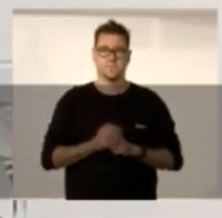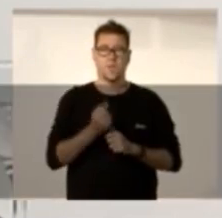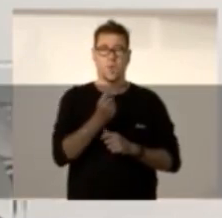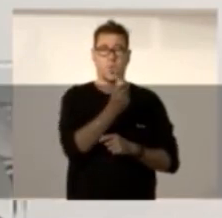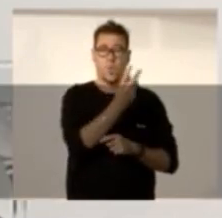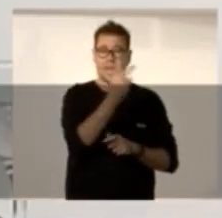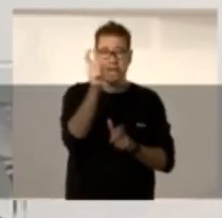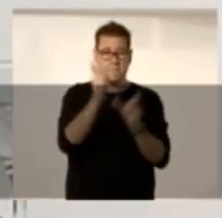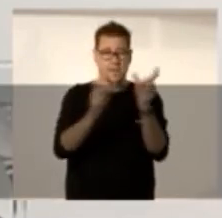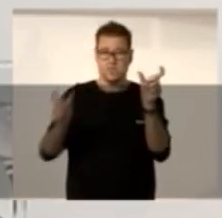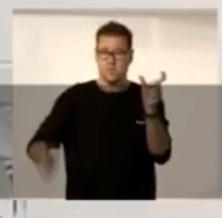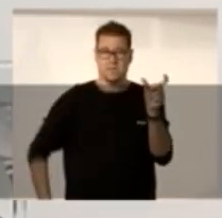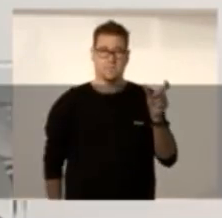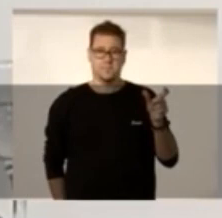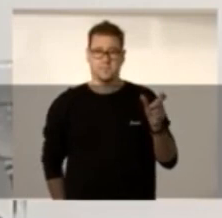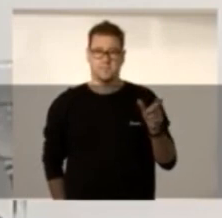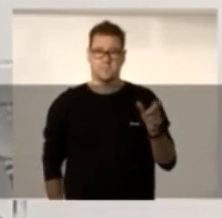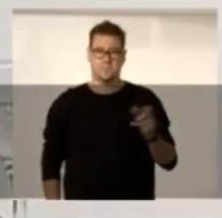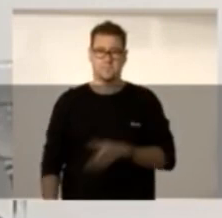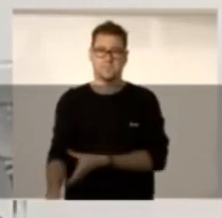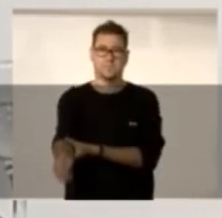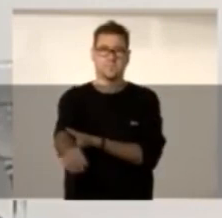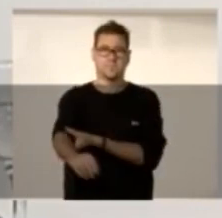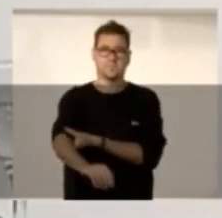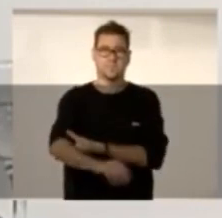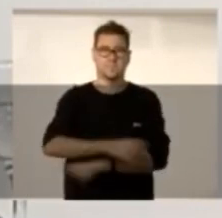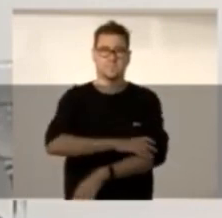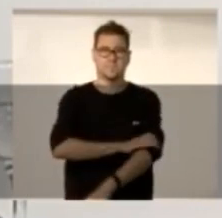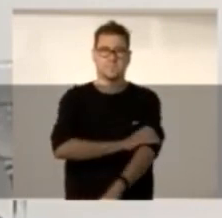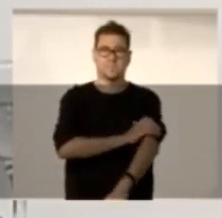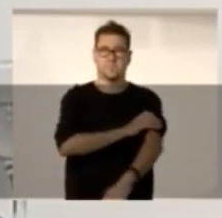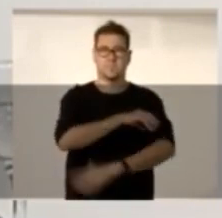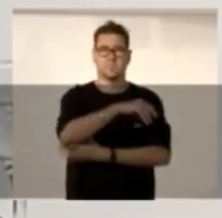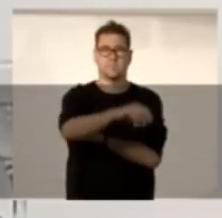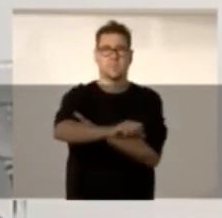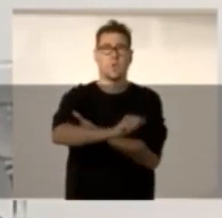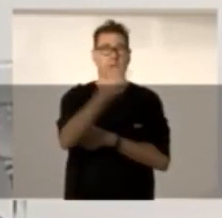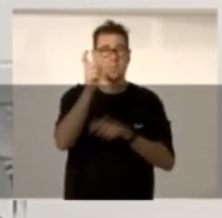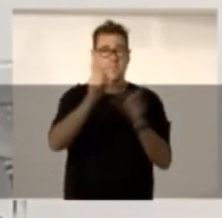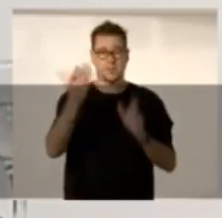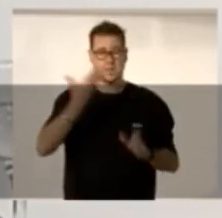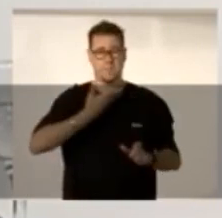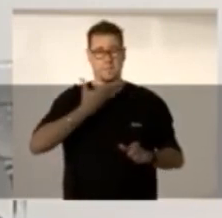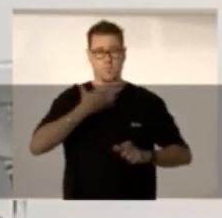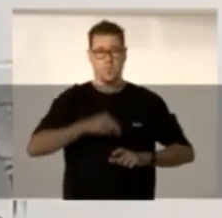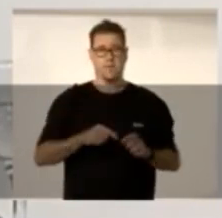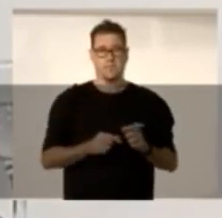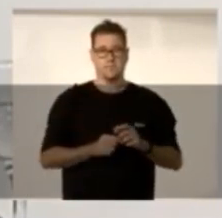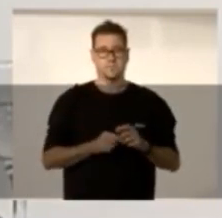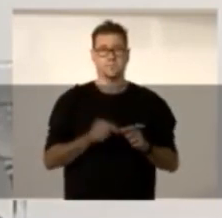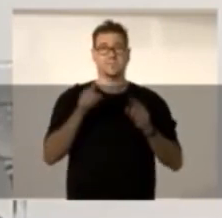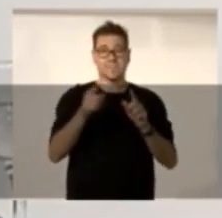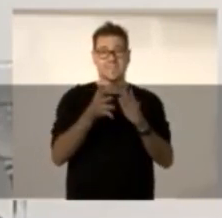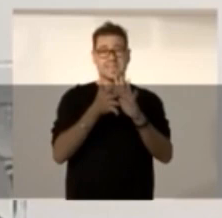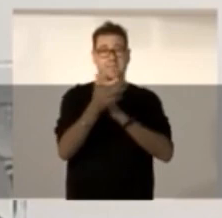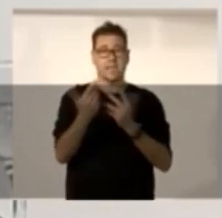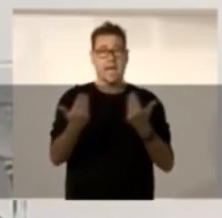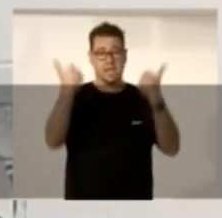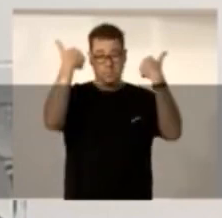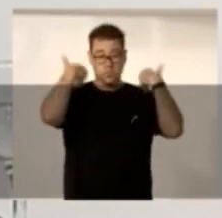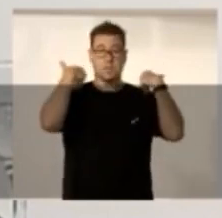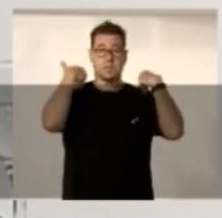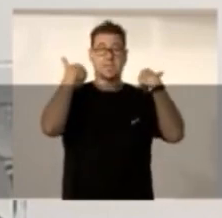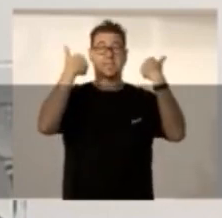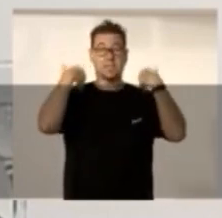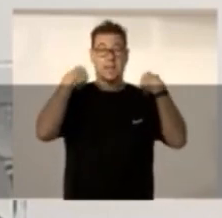Qualsevol persona podem ser víctima del virus. I això exigeix una